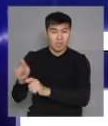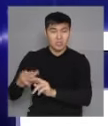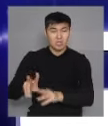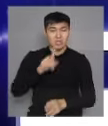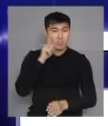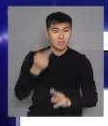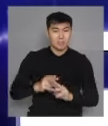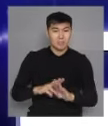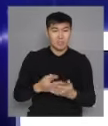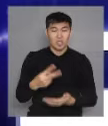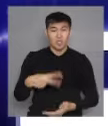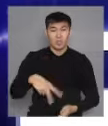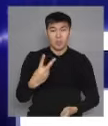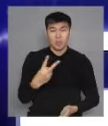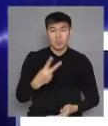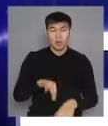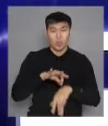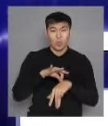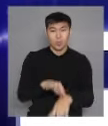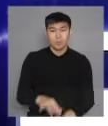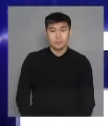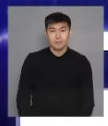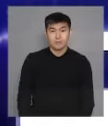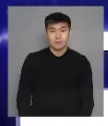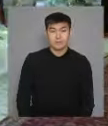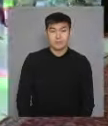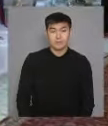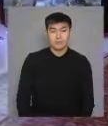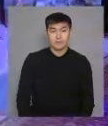жастар премиясы 2022 шарасы өтті.